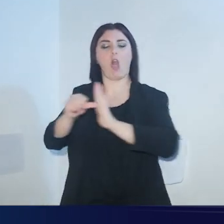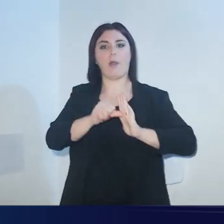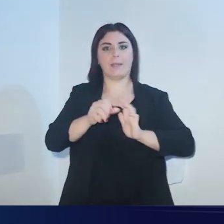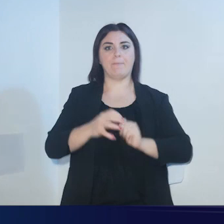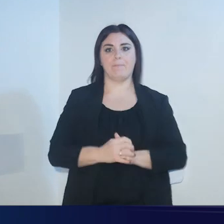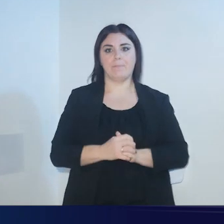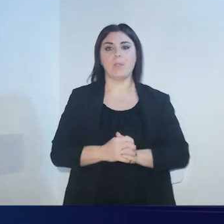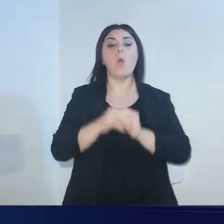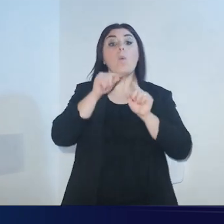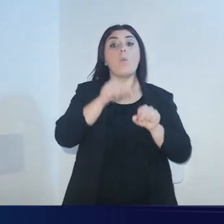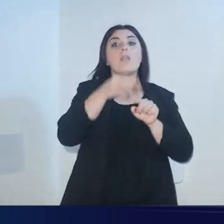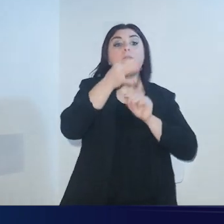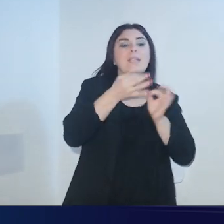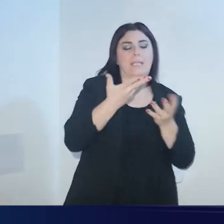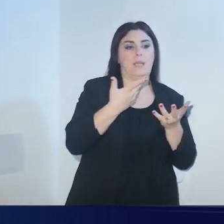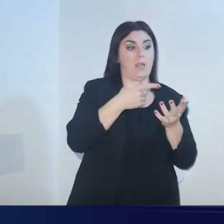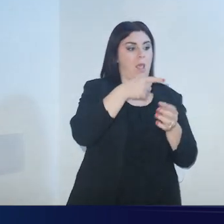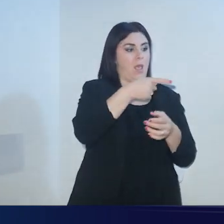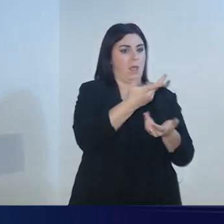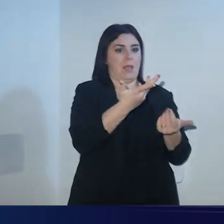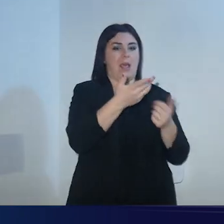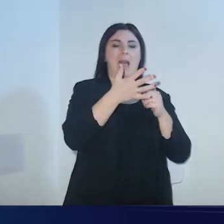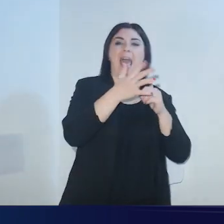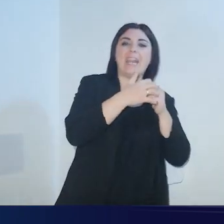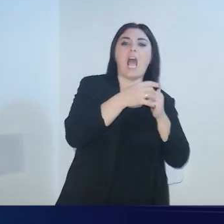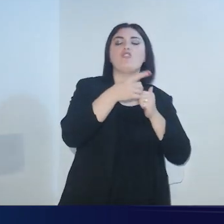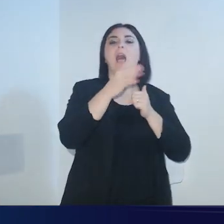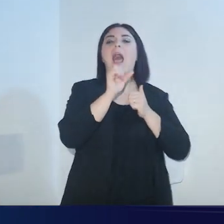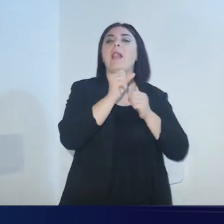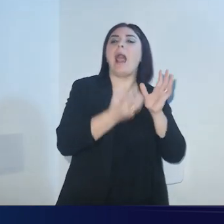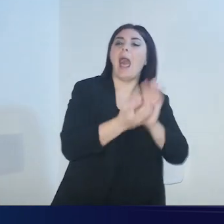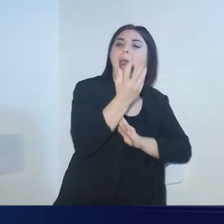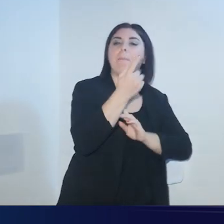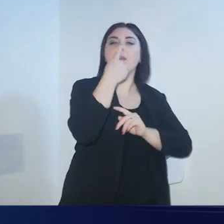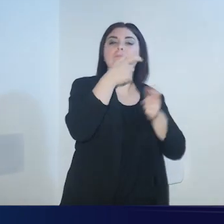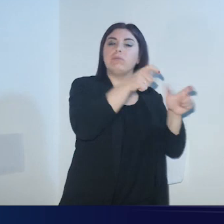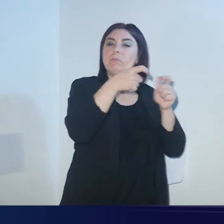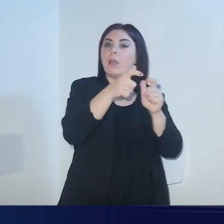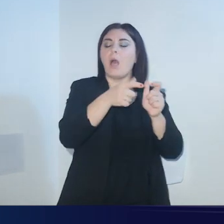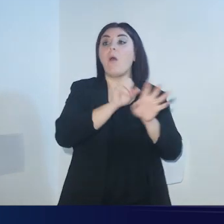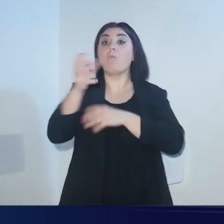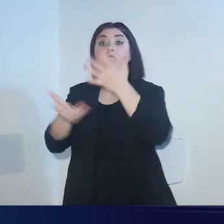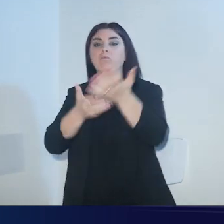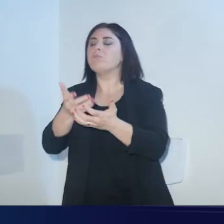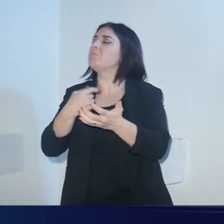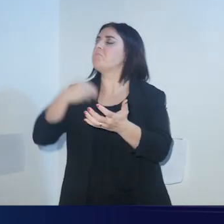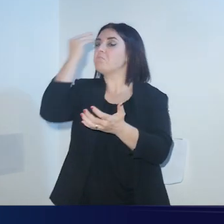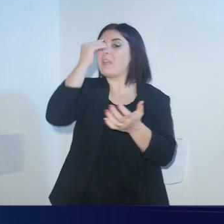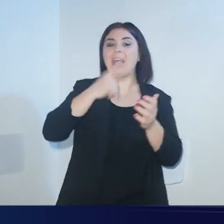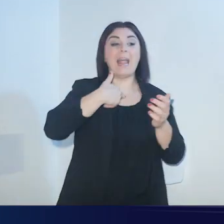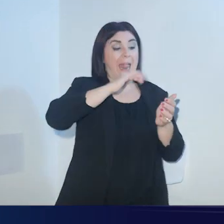senso noi, anziché portare al fuoco l'arancio, l'albicocco, l'olivo, abbiamo pensato di estrarlo,